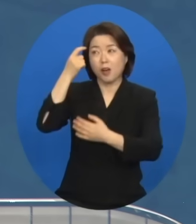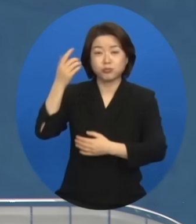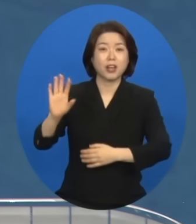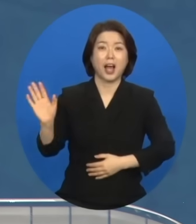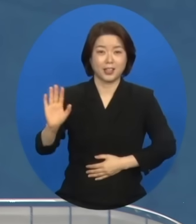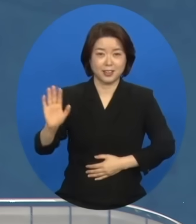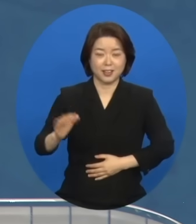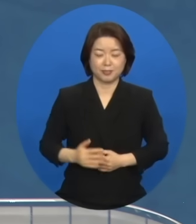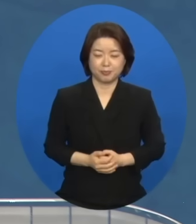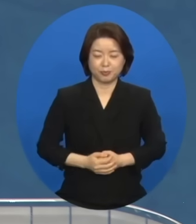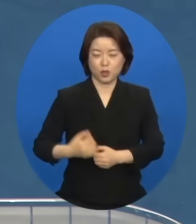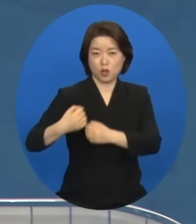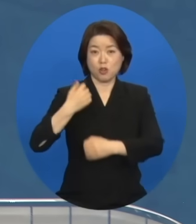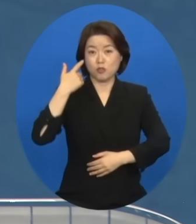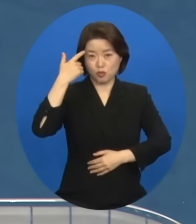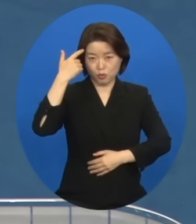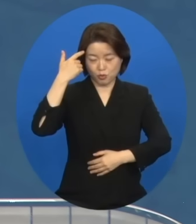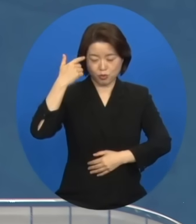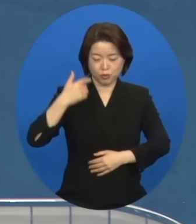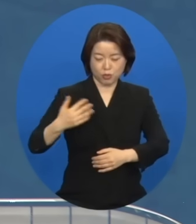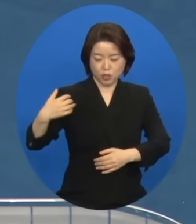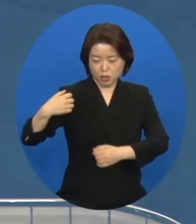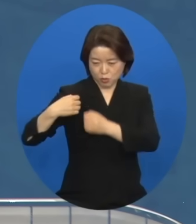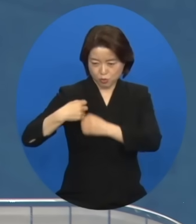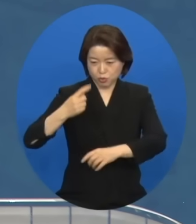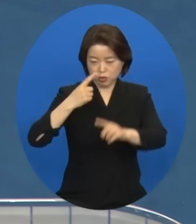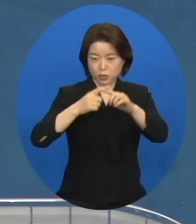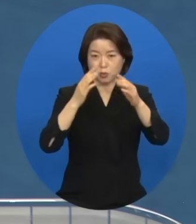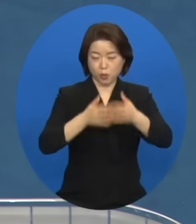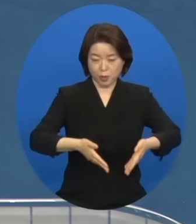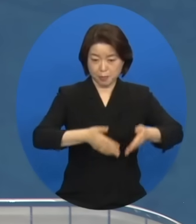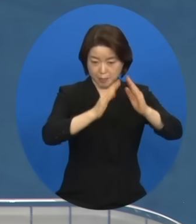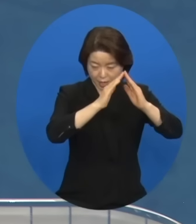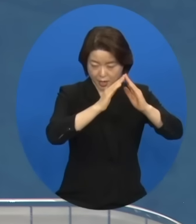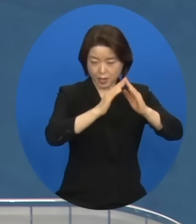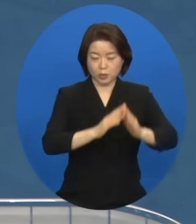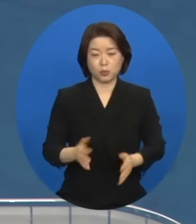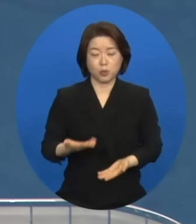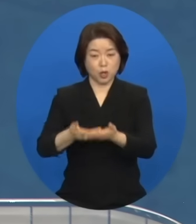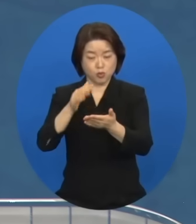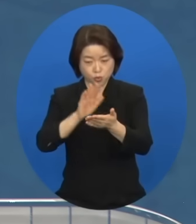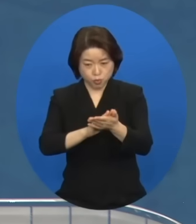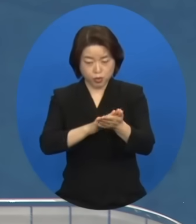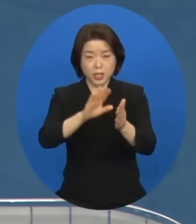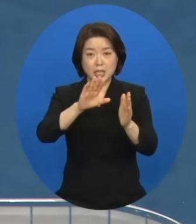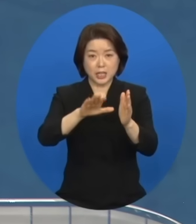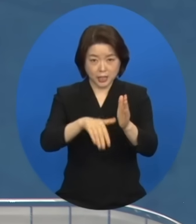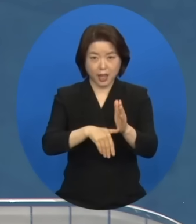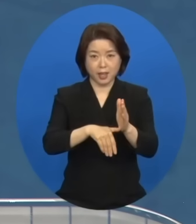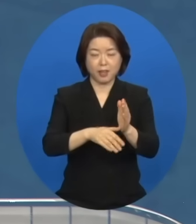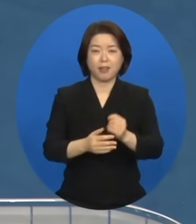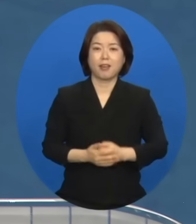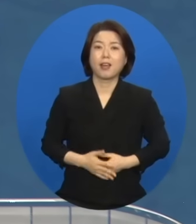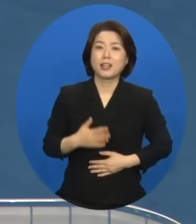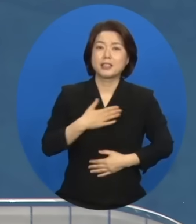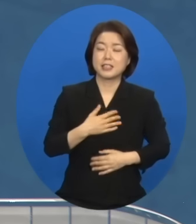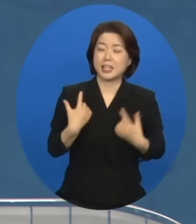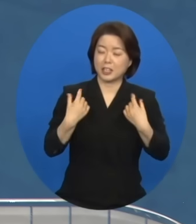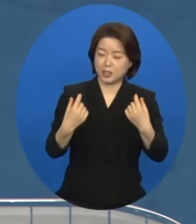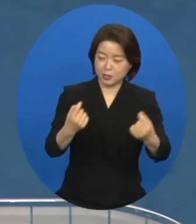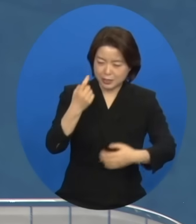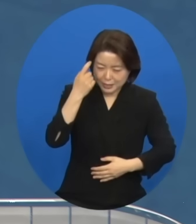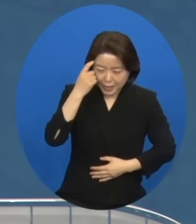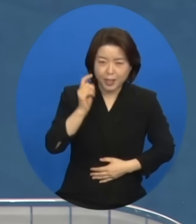군인교회를 지어야 하고 또 수리해야 될 일이 일어났을 때 그때 여전히 제 생각